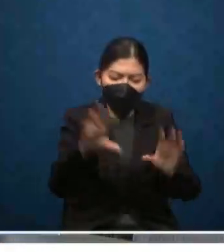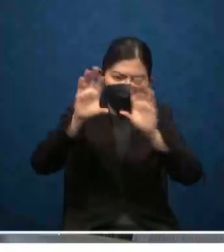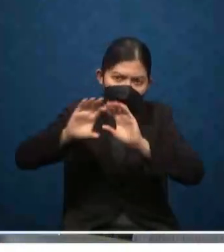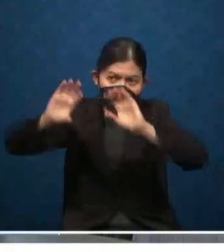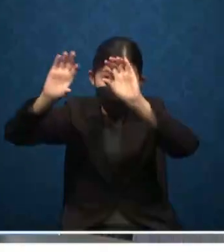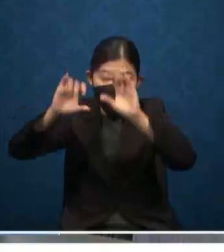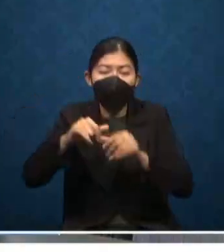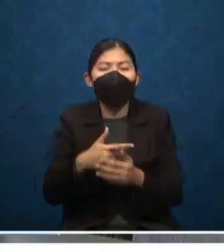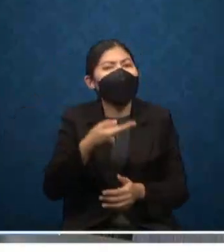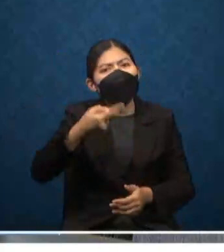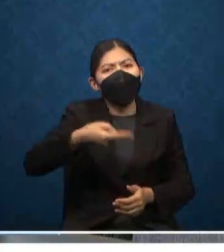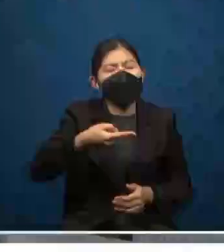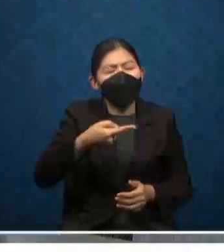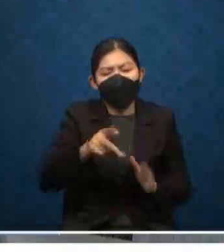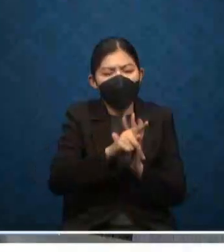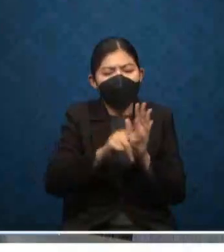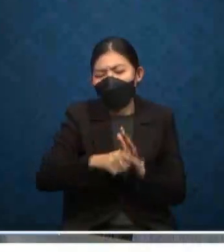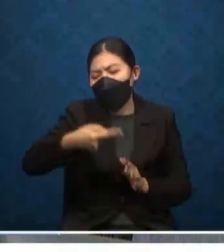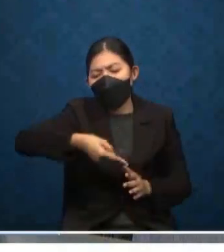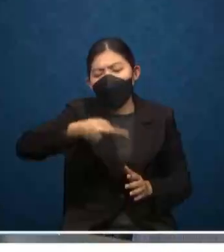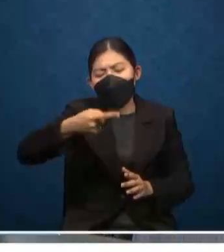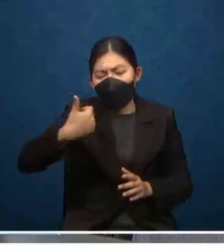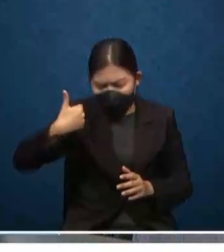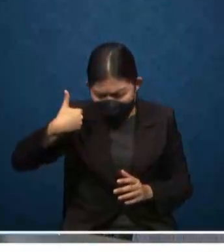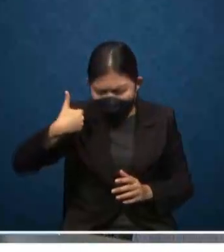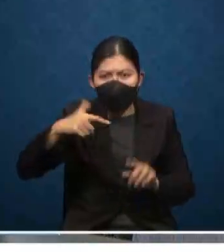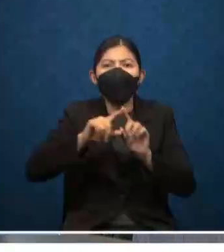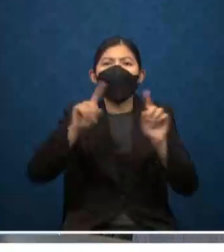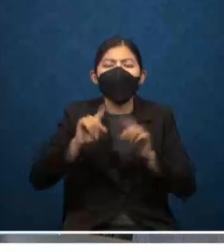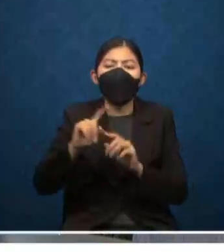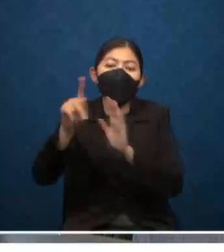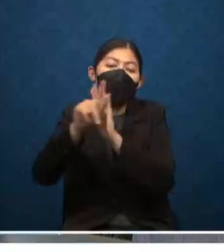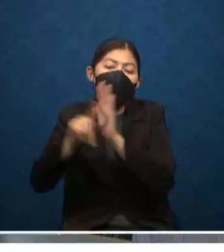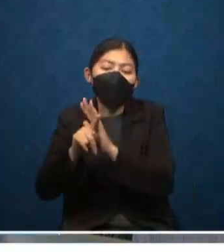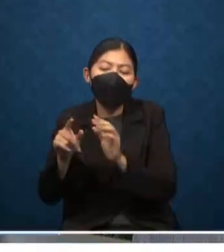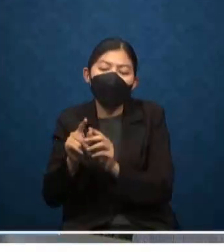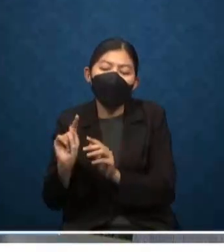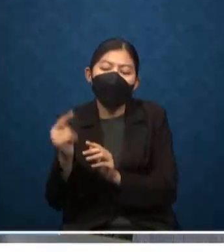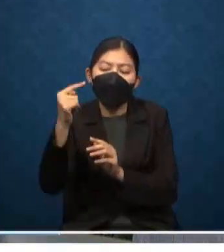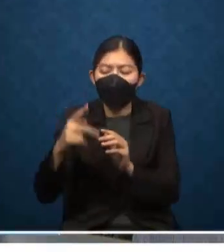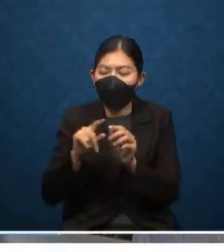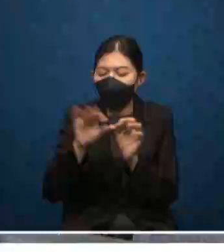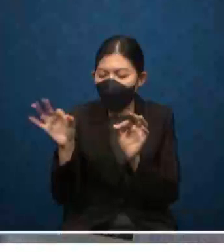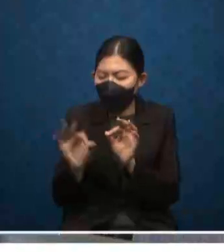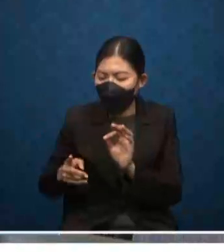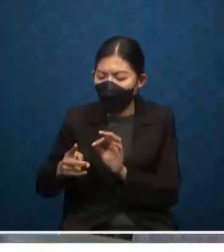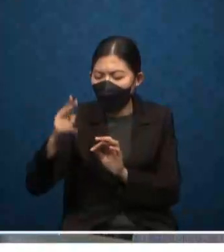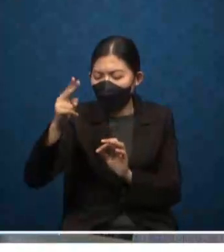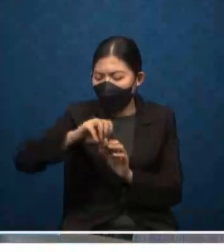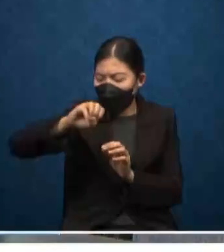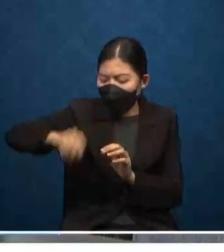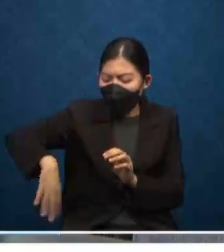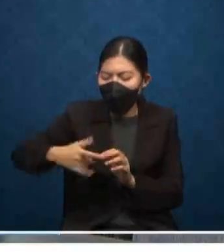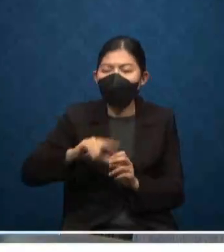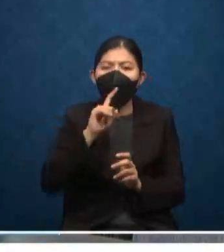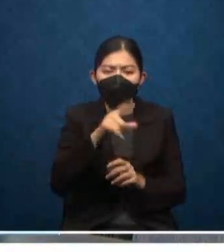ดิมเคยได้อยู่ในกฎหมายเดิมก็มีแต่กฎหมายฉบับใหม่ท่านไปตัดออกเกษตรกรชาวไร่อ้อยจะเอาเงินอุดหนุน